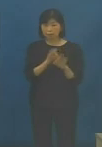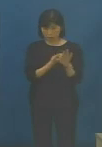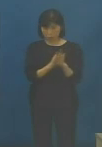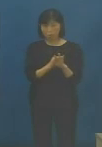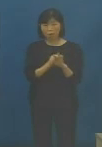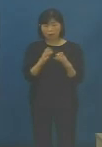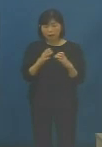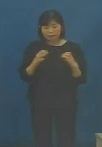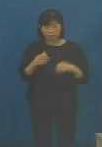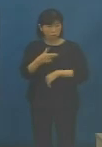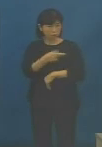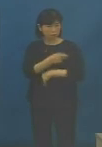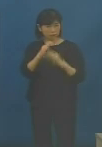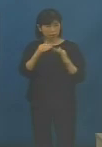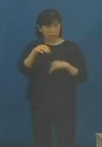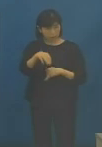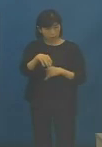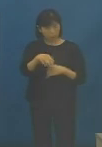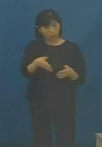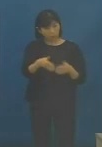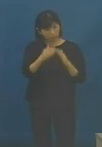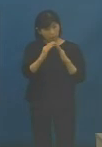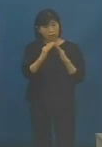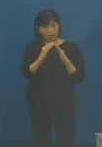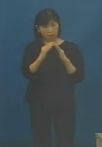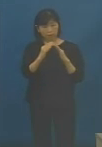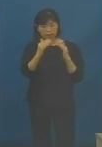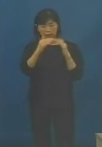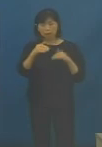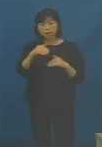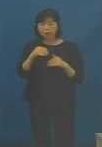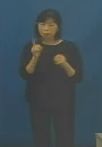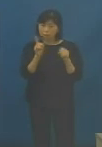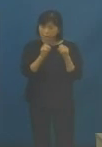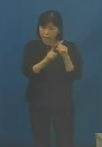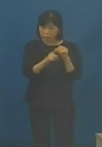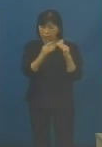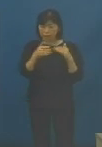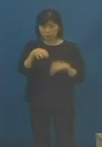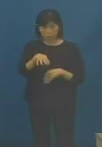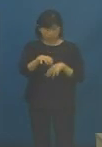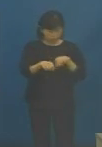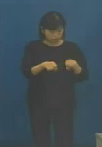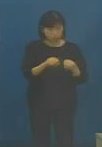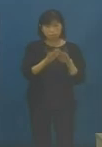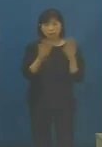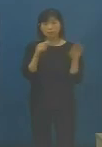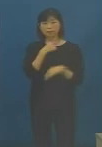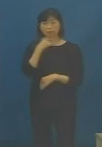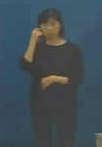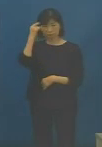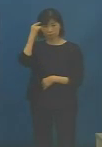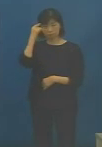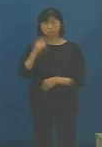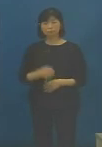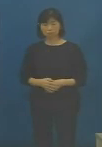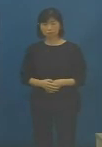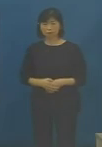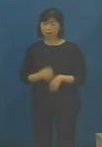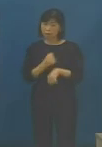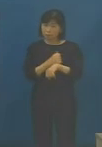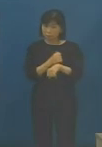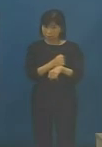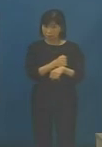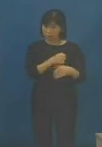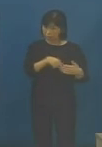置をします。でそれに向けて会場確保を始めたい、と思います。でこういうちょっと何項目かありますが、こういう